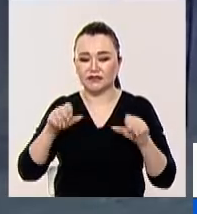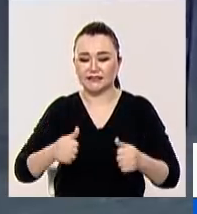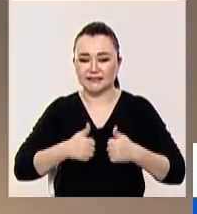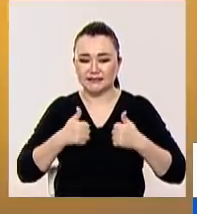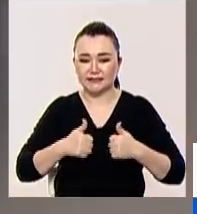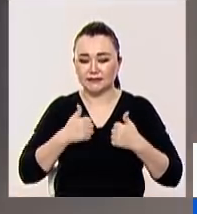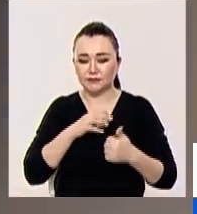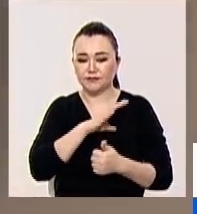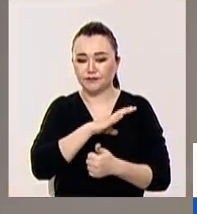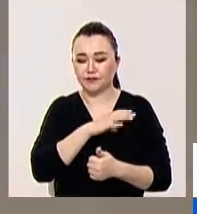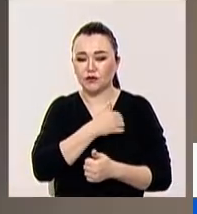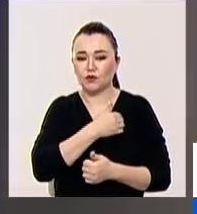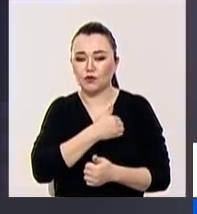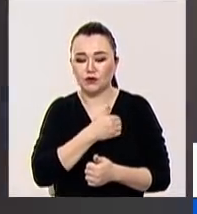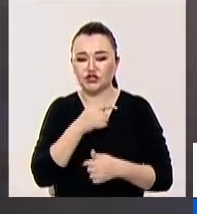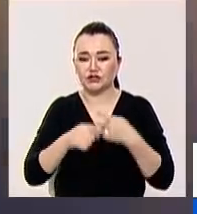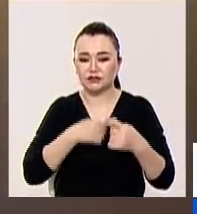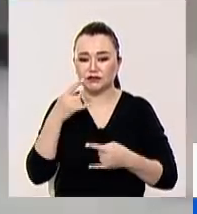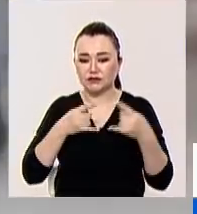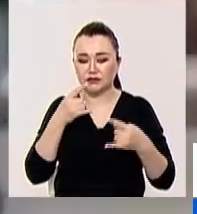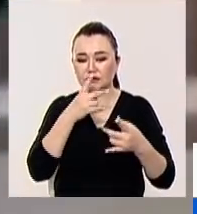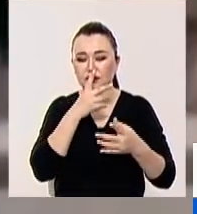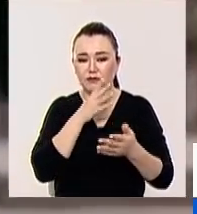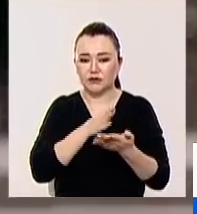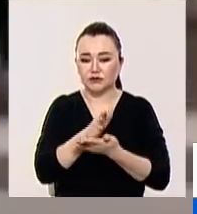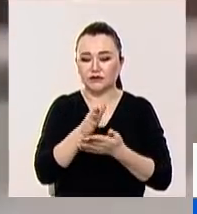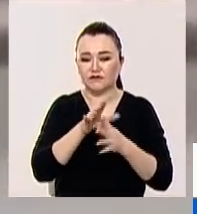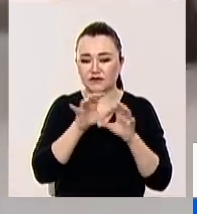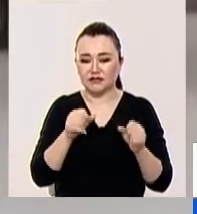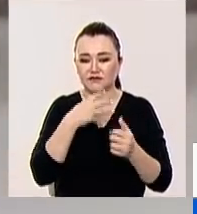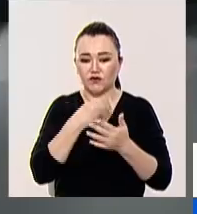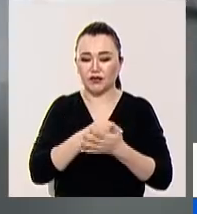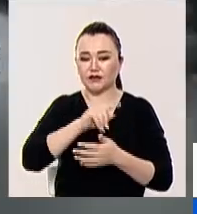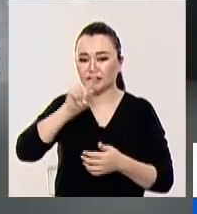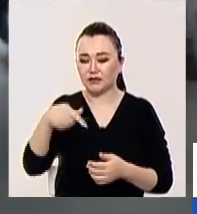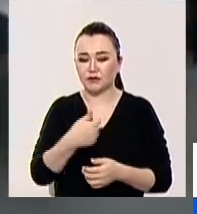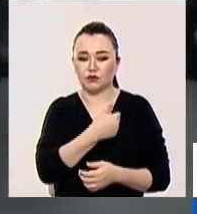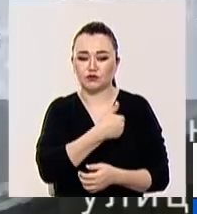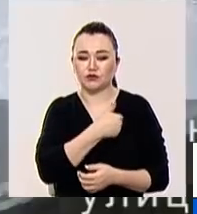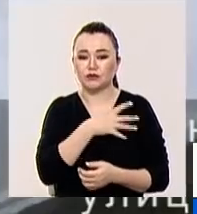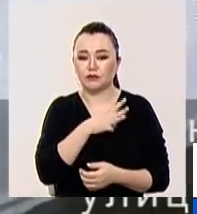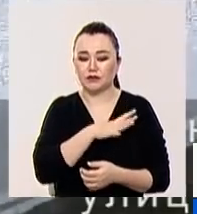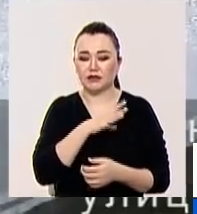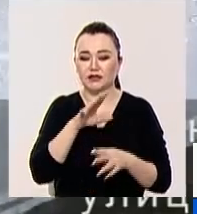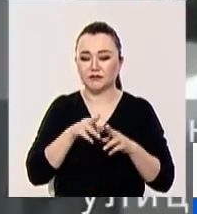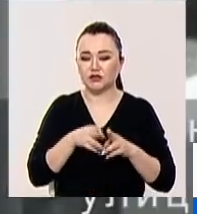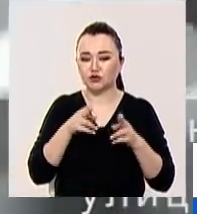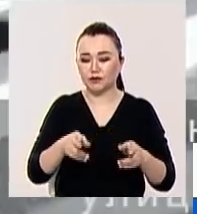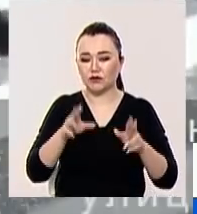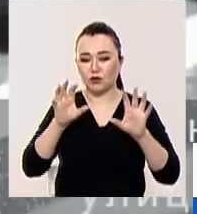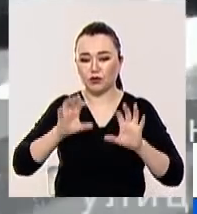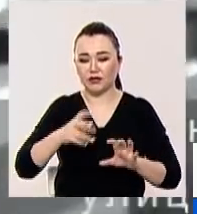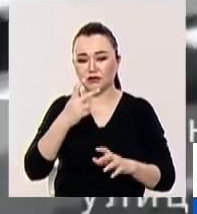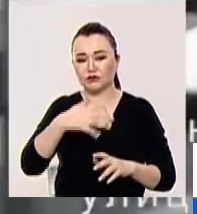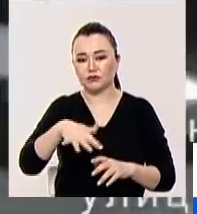тырысқанын айтты. Телеарналар арқылы тікелей эфирге шығып, билікке өз талаптарын қойғысы келген. Қылмыстық кодекстің